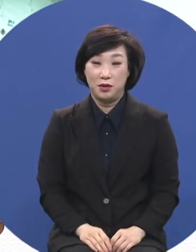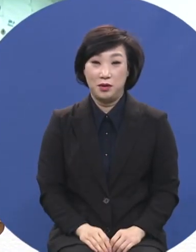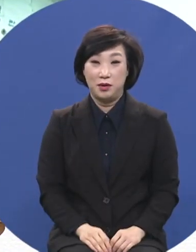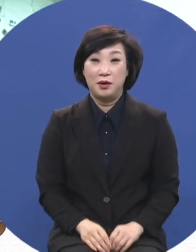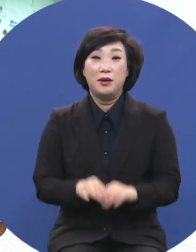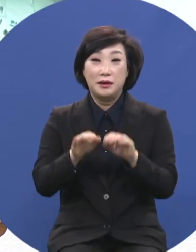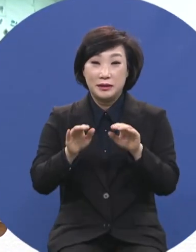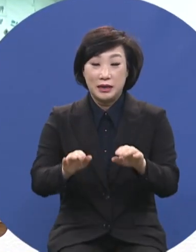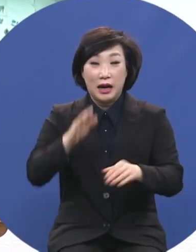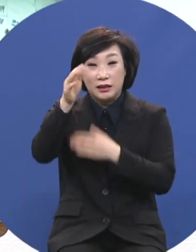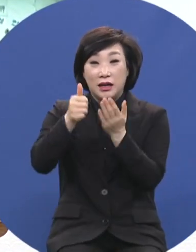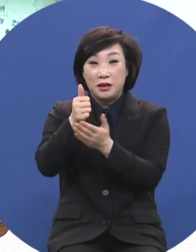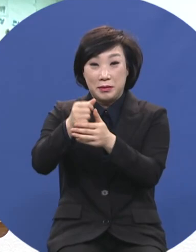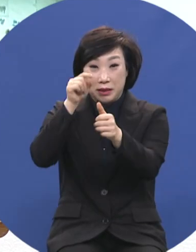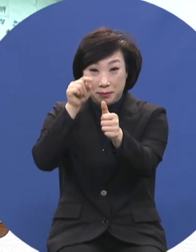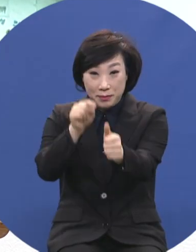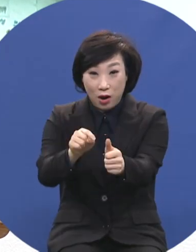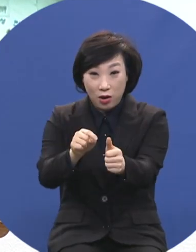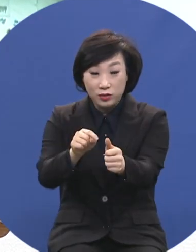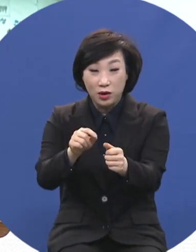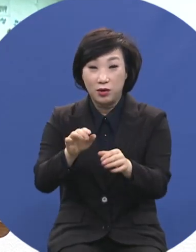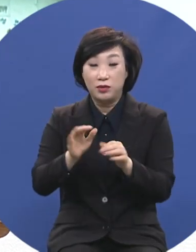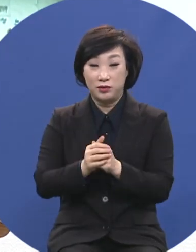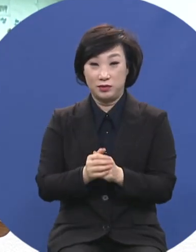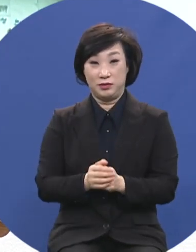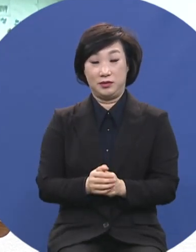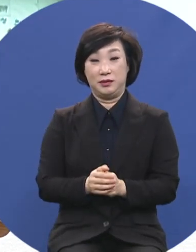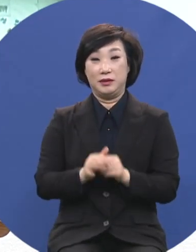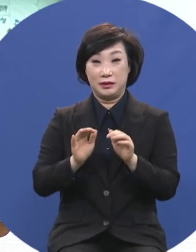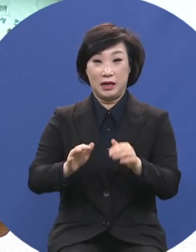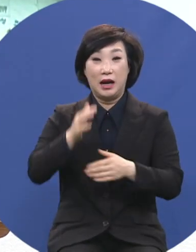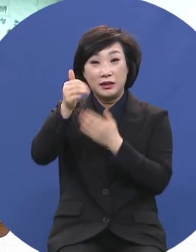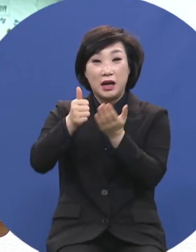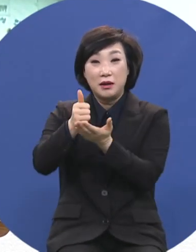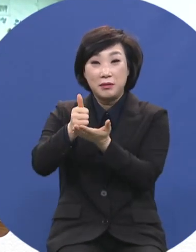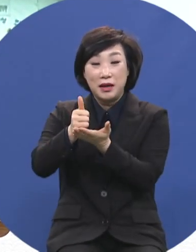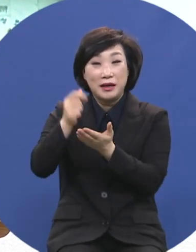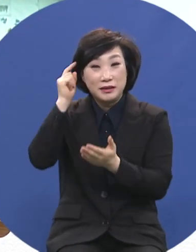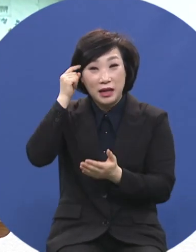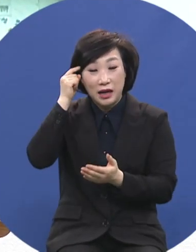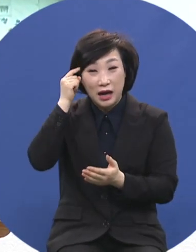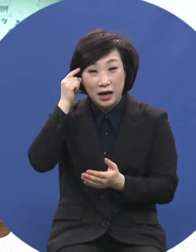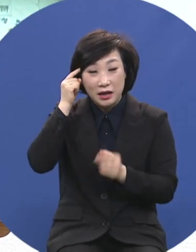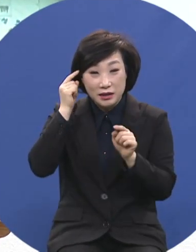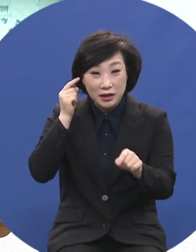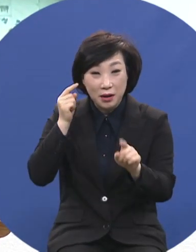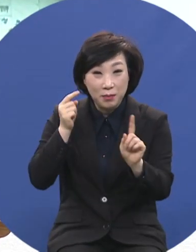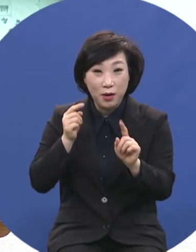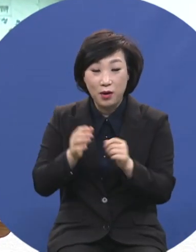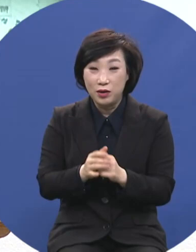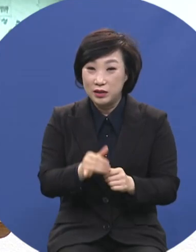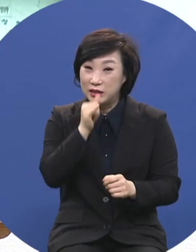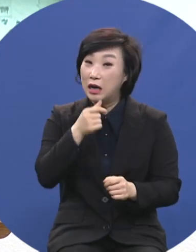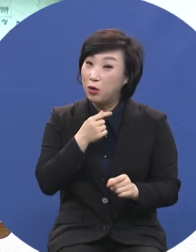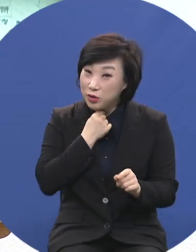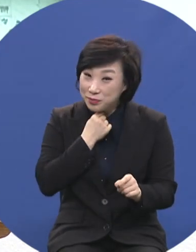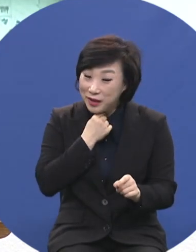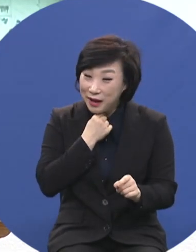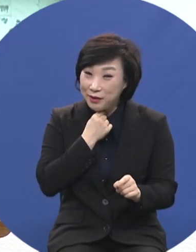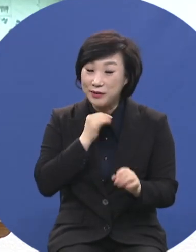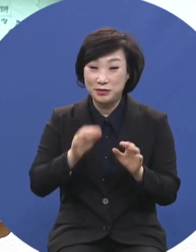그래서 그가 명령하심에 따라 그가 마음속으로 있기에 무엇을 있게 하고